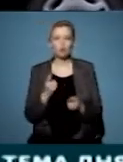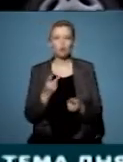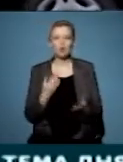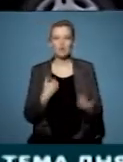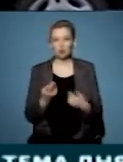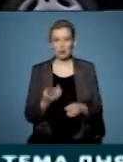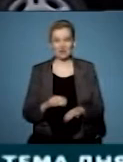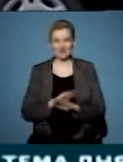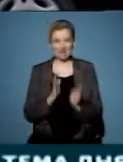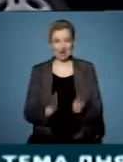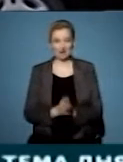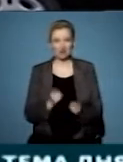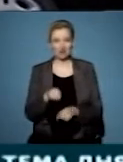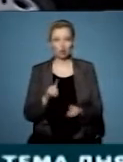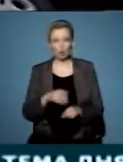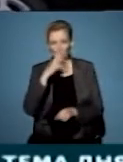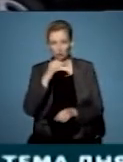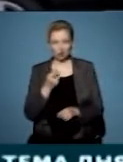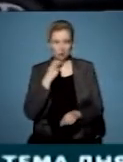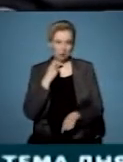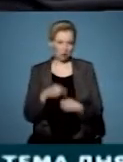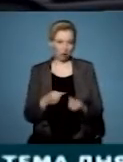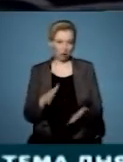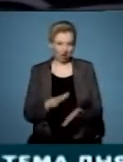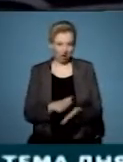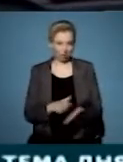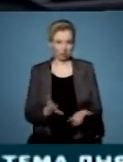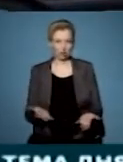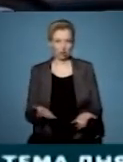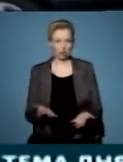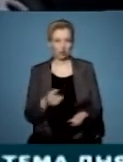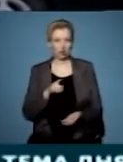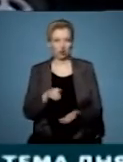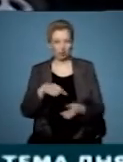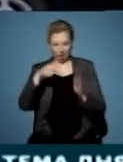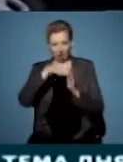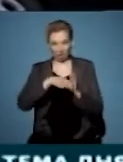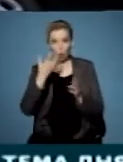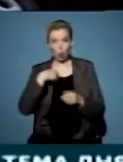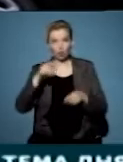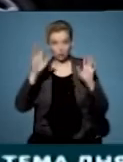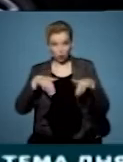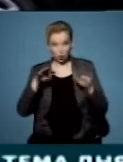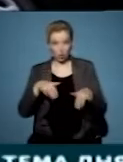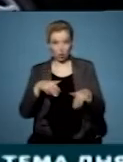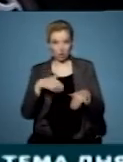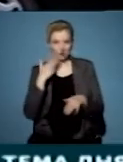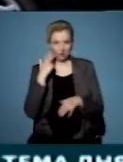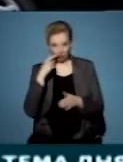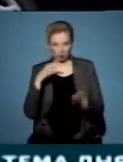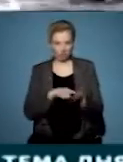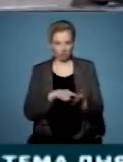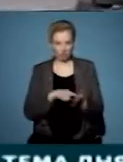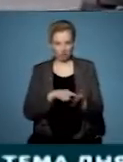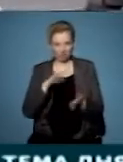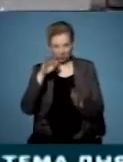і взагалі те, що в маршрутках постійно грязно, течуть капи. Коли йде дощ, я зазвичай завжди попадаю під